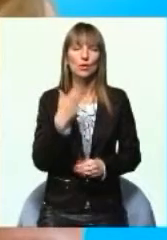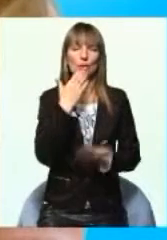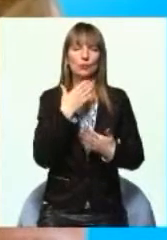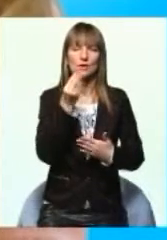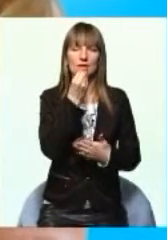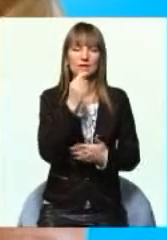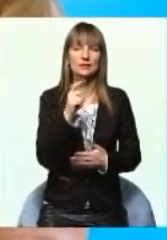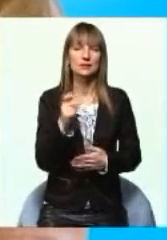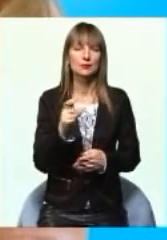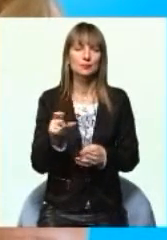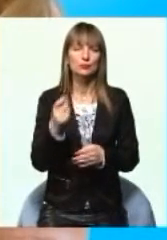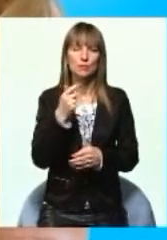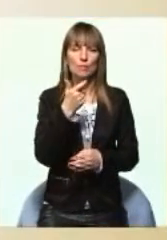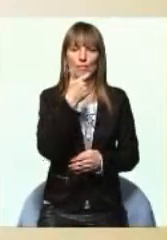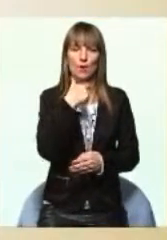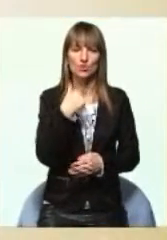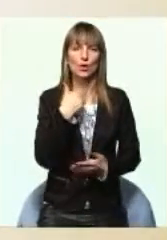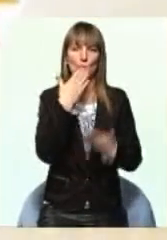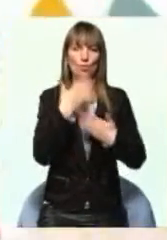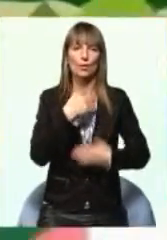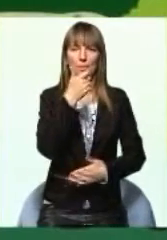мороженое. Я люблю мороженое.